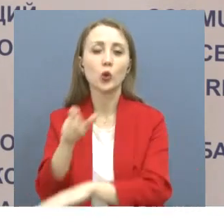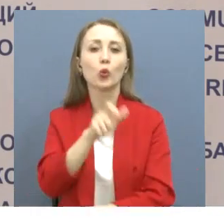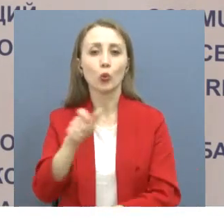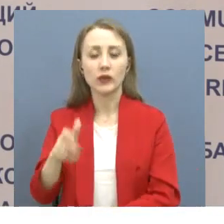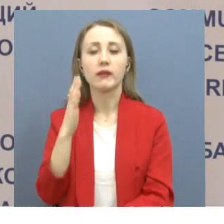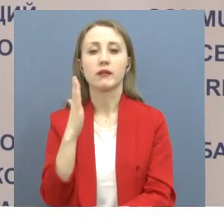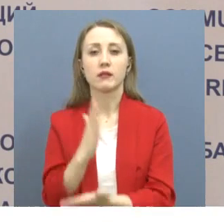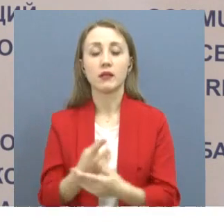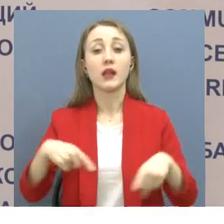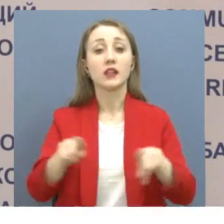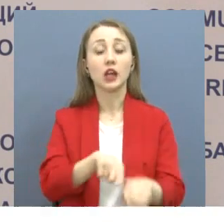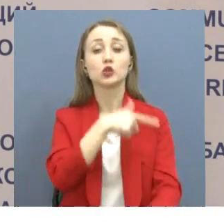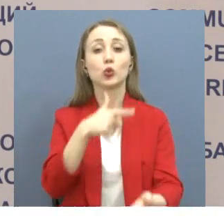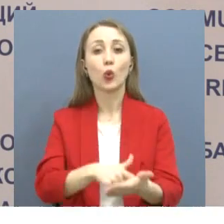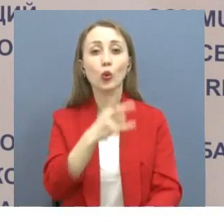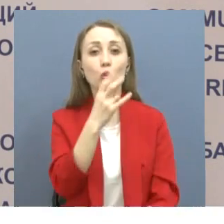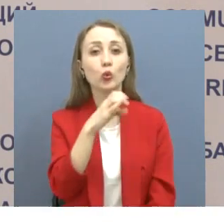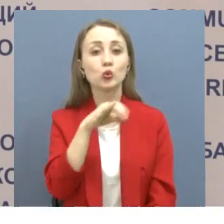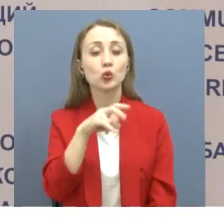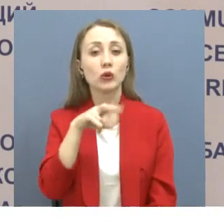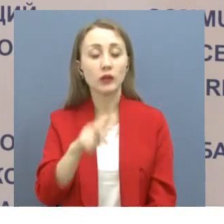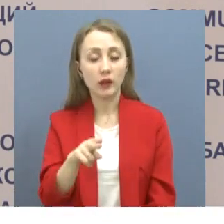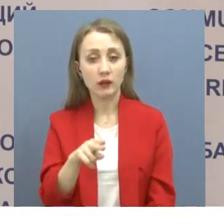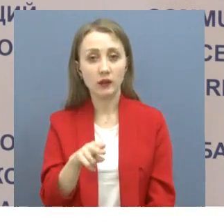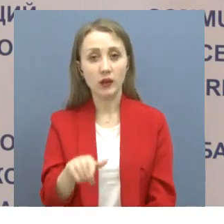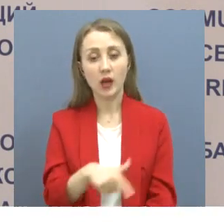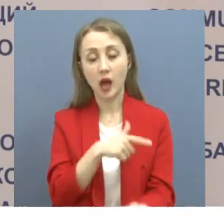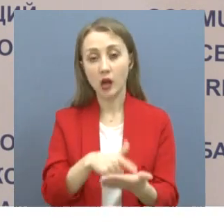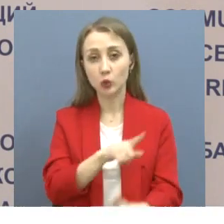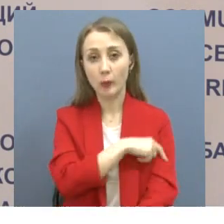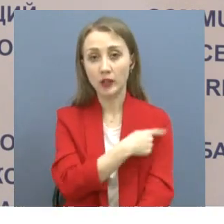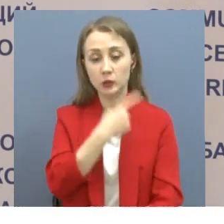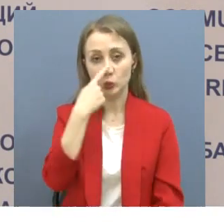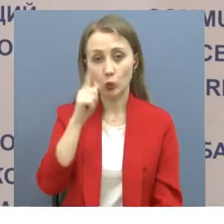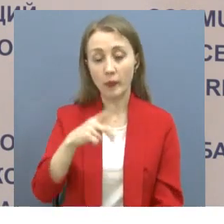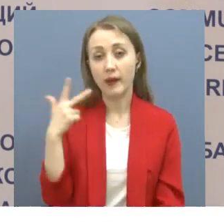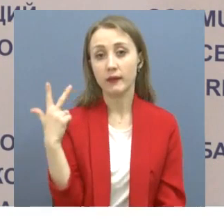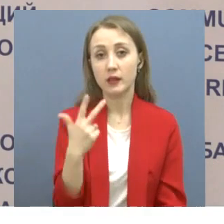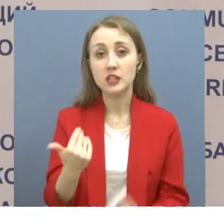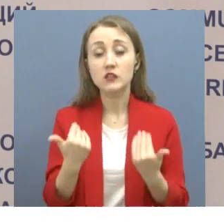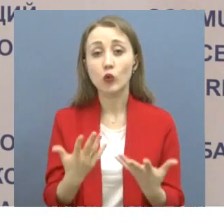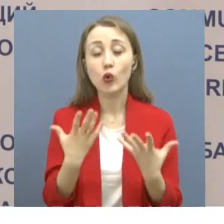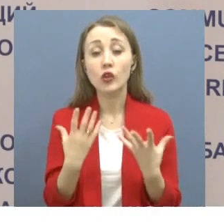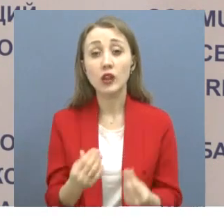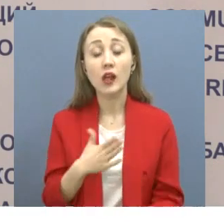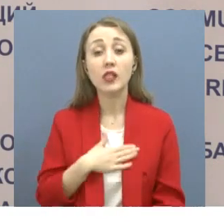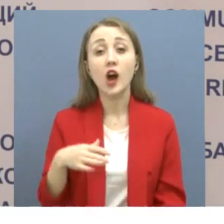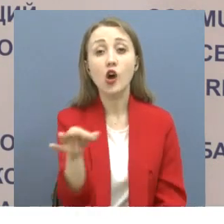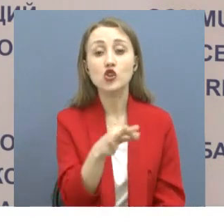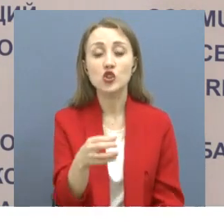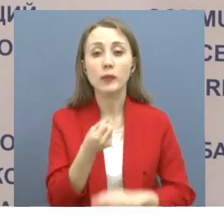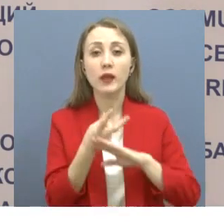также в городе Нур-Султан, инфекционное отделение городской больницы номер 3. На сегодняшний день в стационарах области